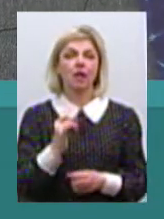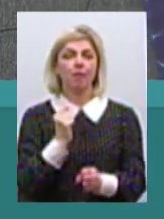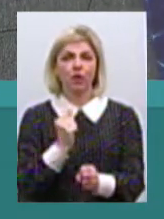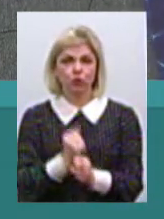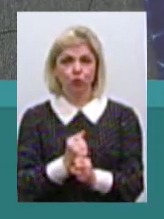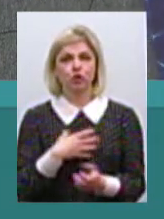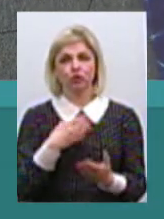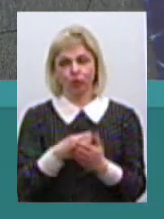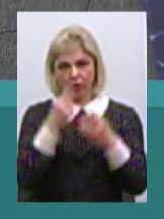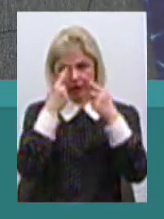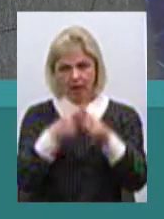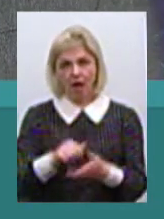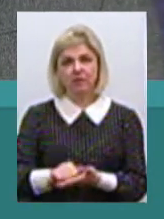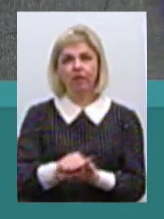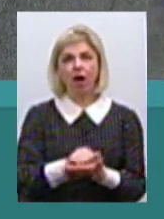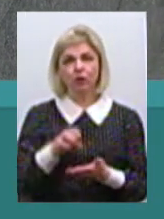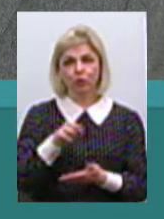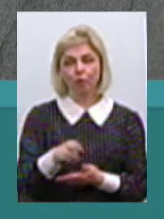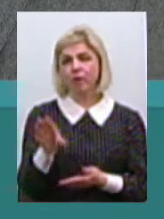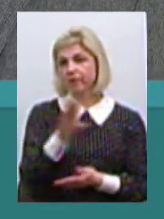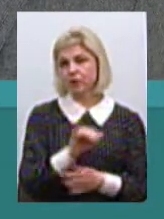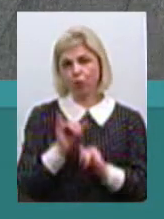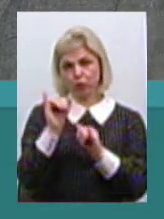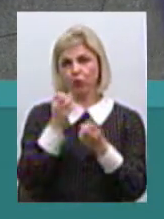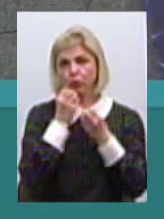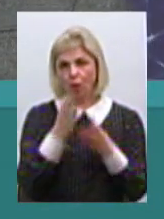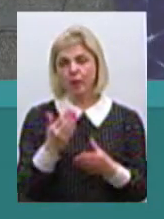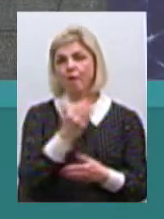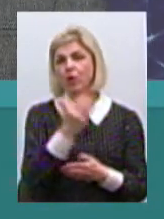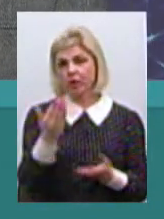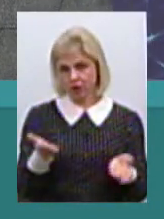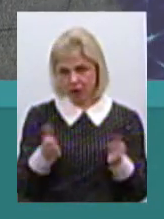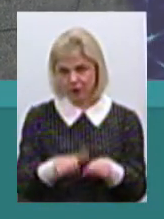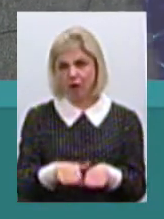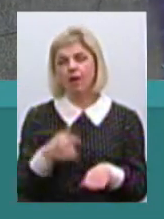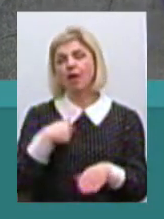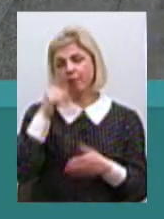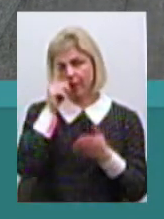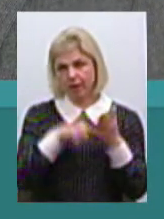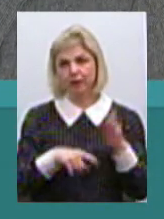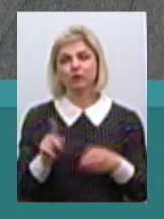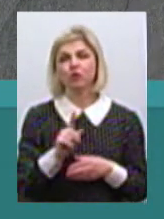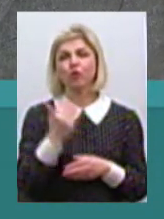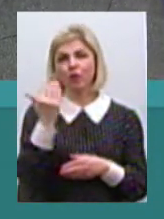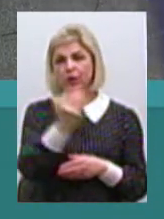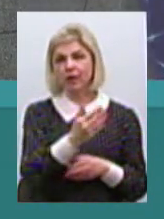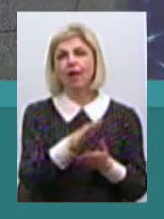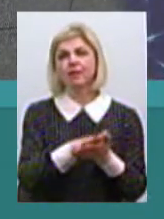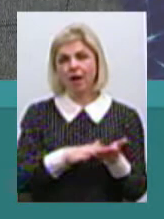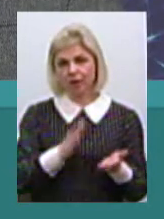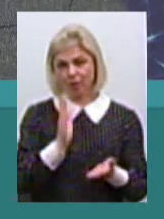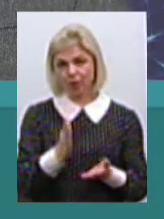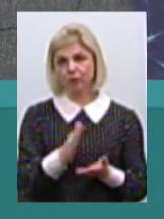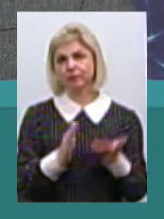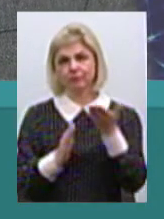своєю технікою, асфальтом, все в них добре. Вони залишаються, і я впевнений чомусь, що вони надалі будуть подаватися